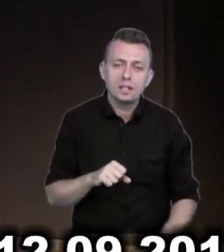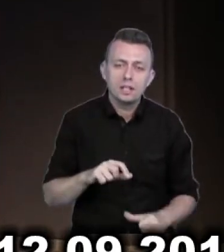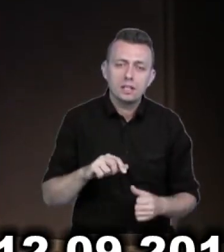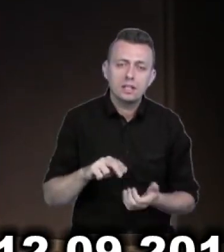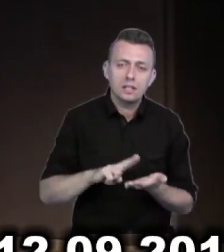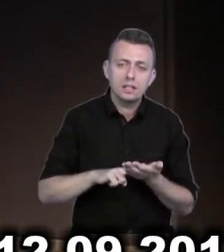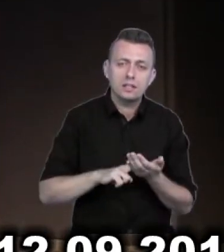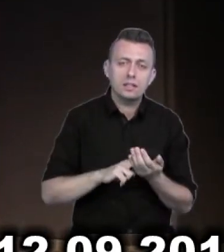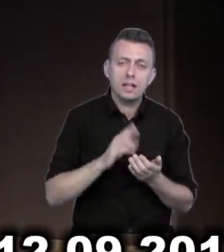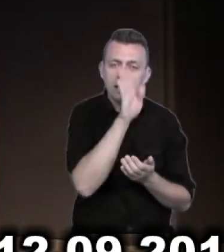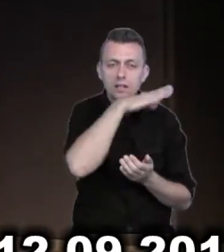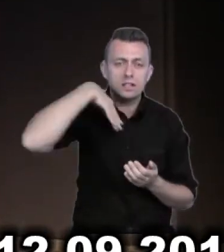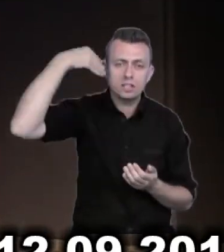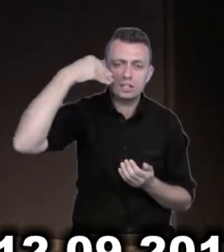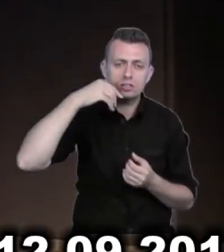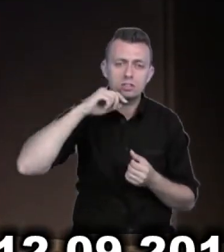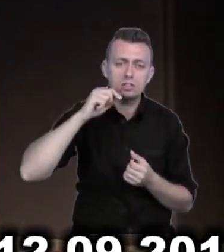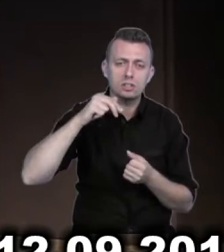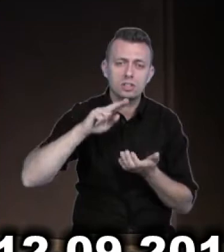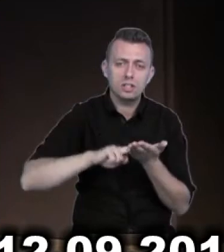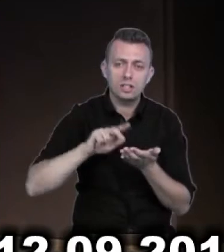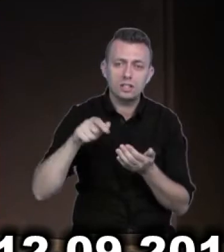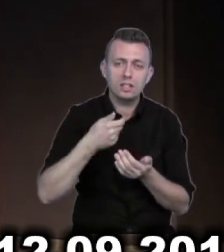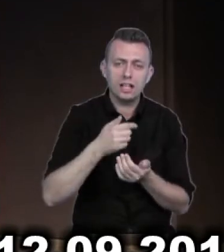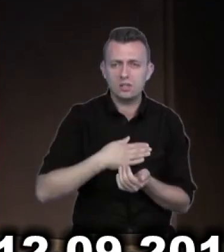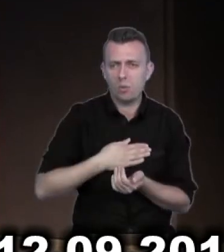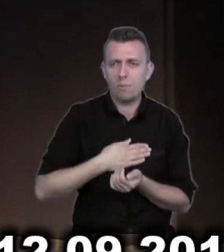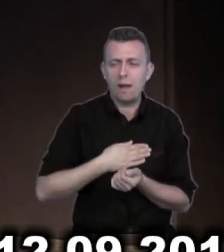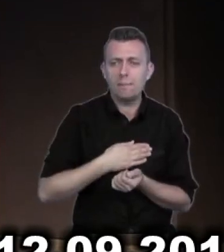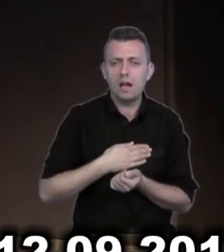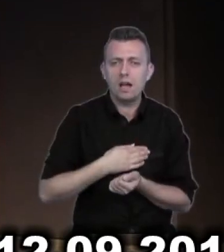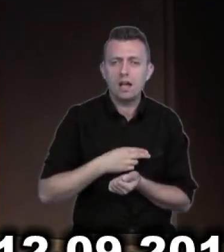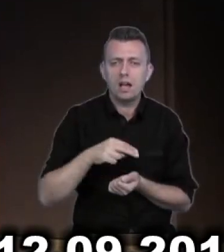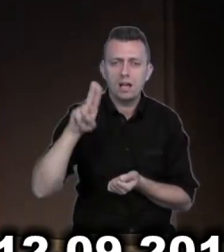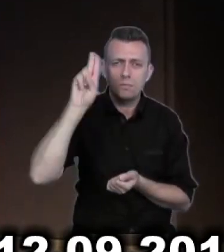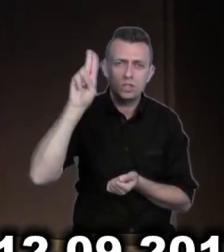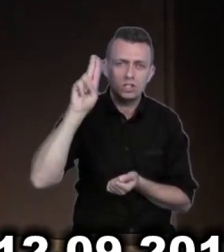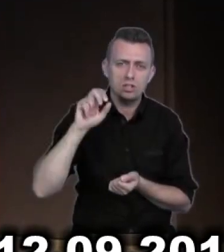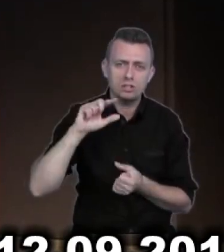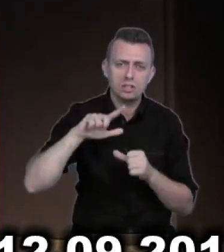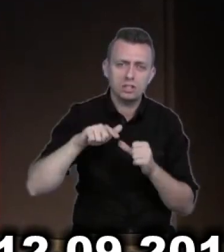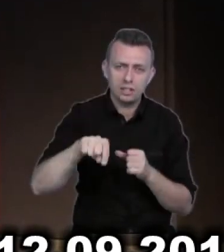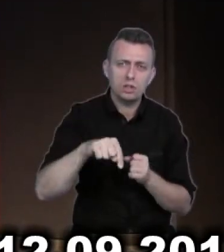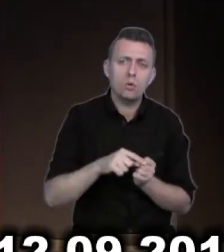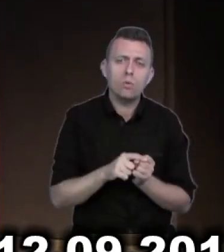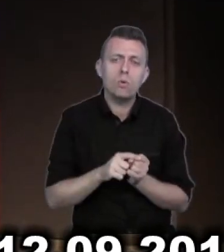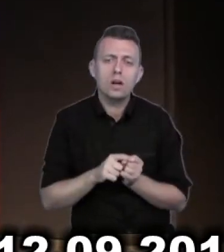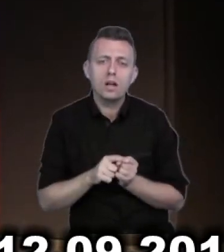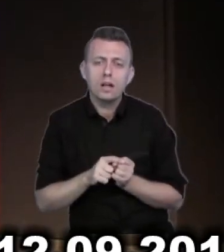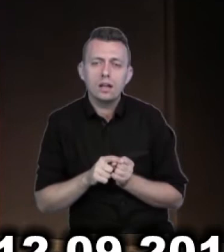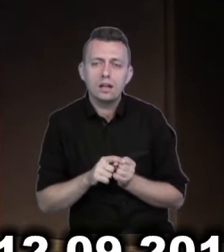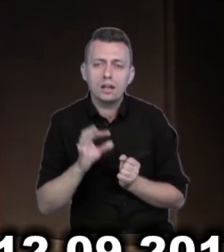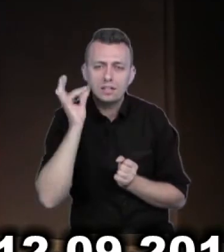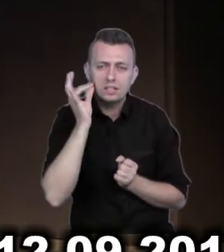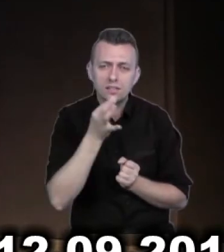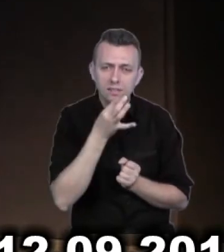przysiąc? O, na tę dziewicę przysięgam. Ale na którą? No to ta pani w pierwszym rzędzie. I tak nie uwierzę,